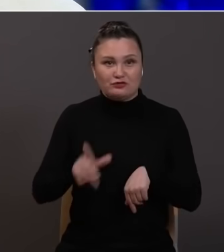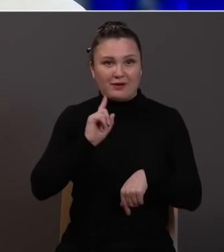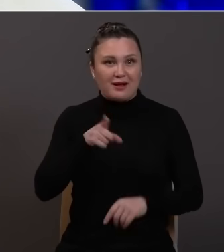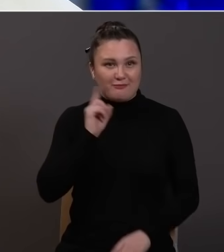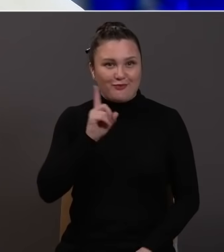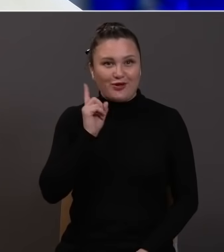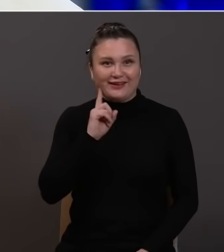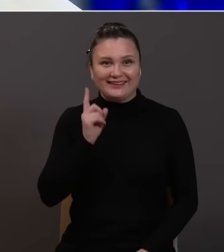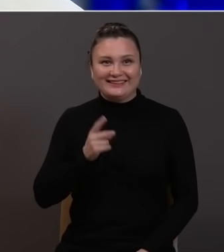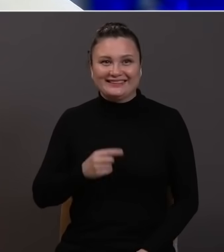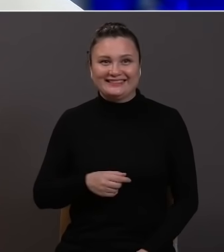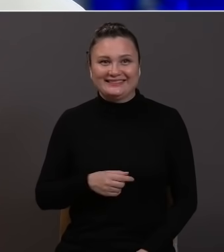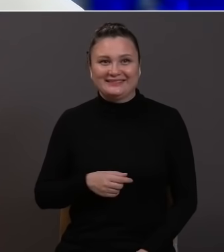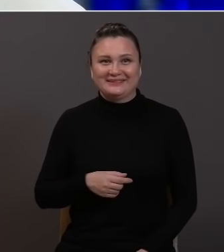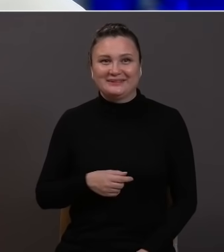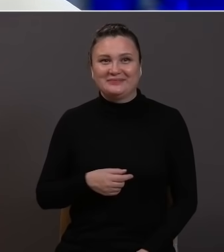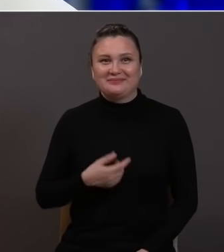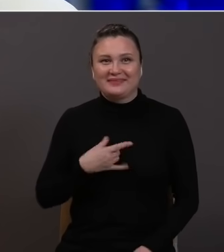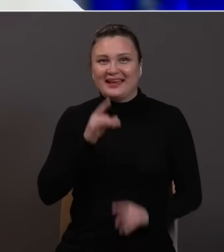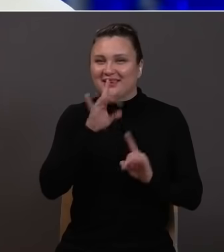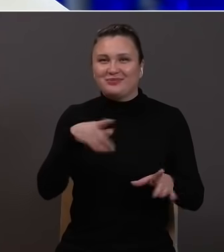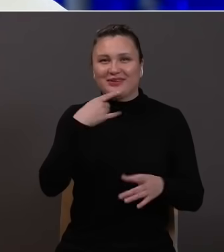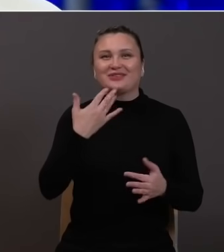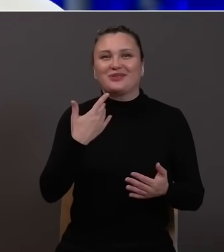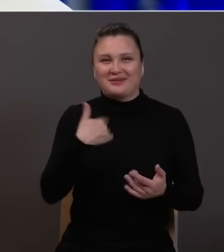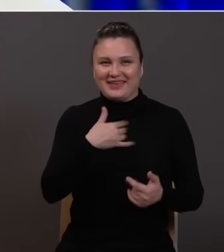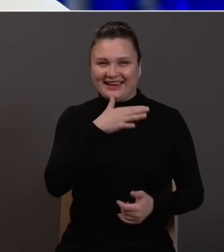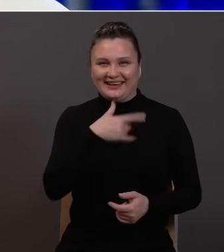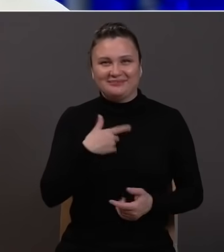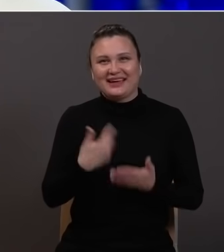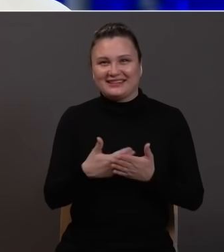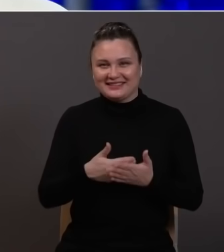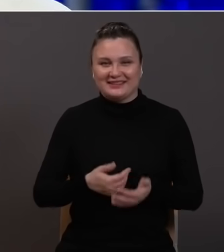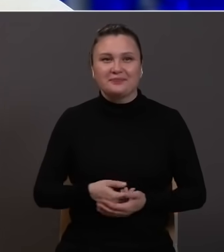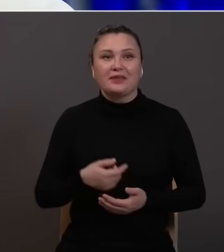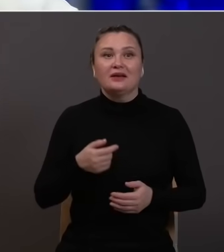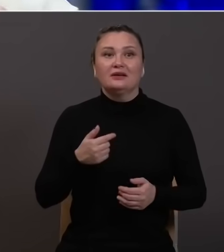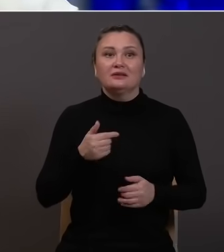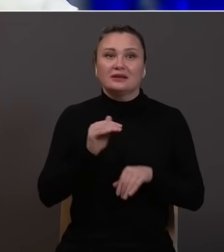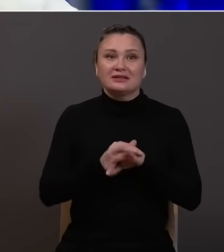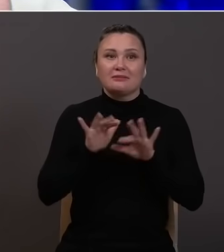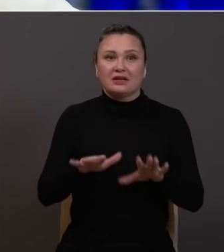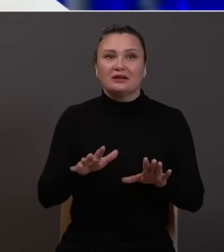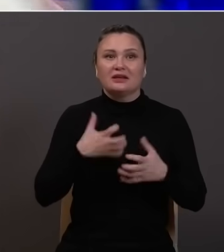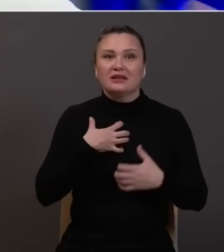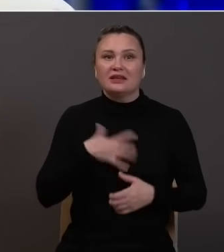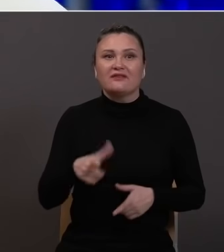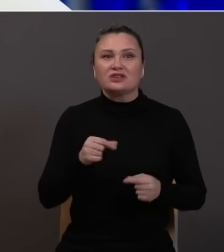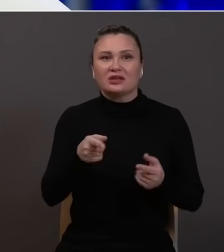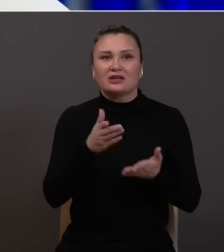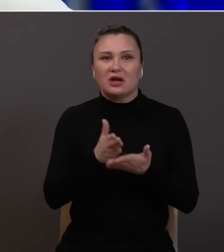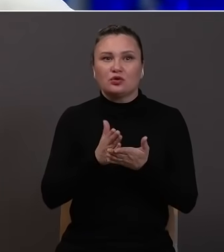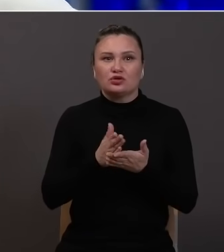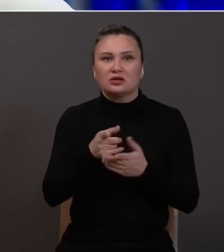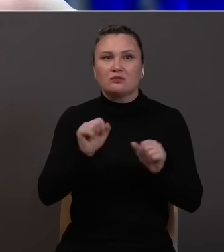молоды. Но это так кажется, я же не буду говорить, сколько мне лет. Вот. Но на самом деле, все же неважно, где ты находишься.